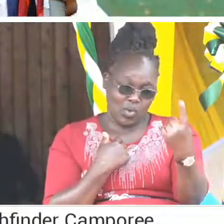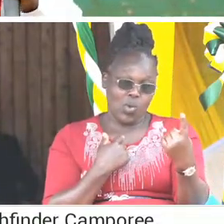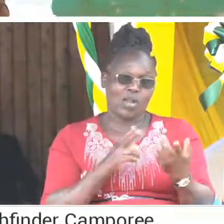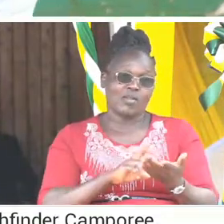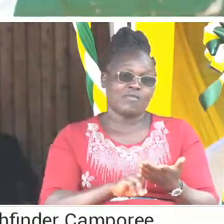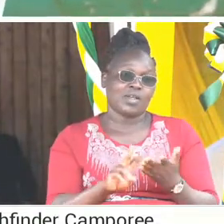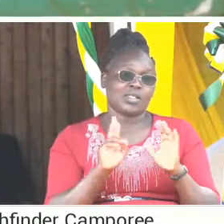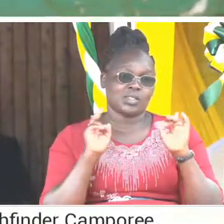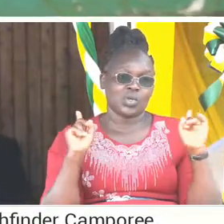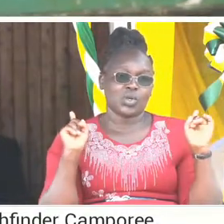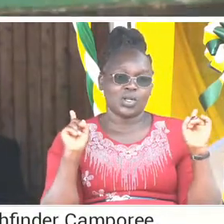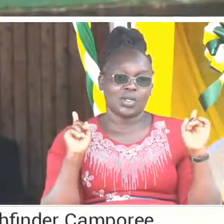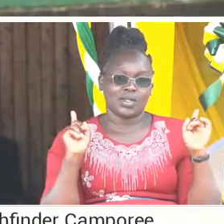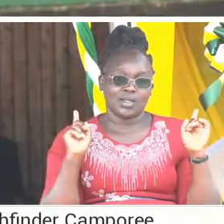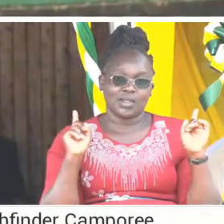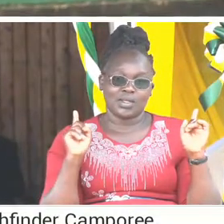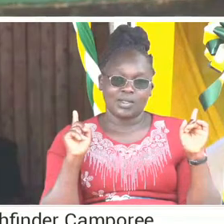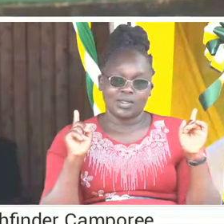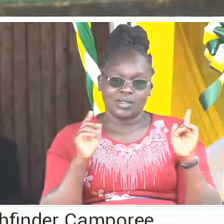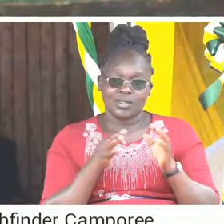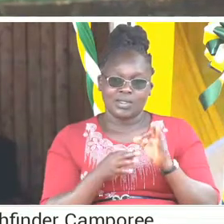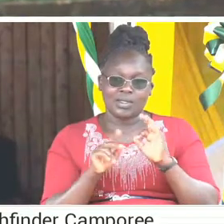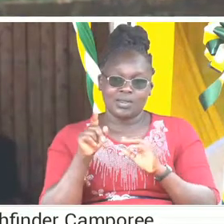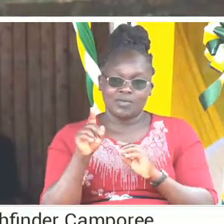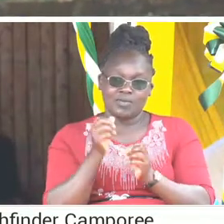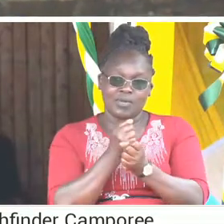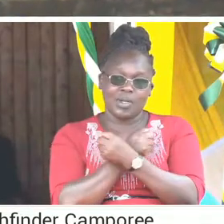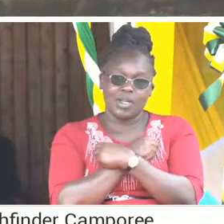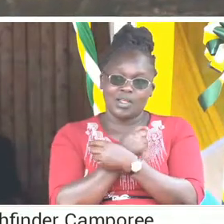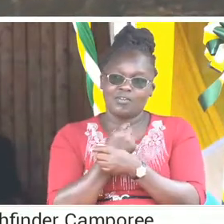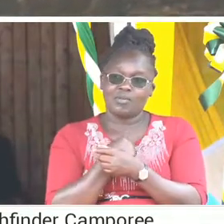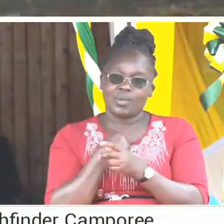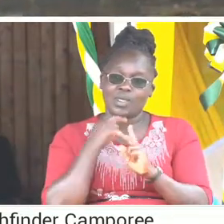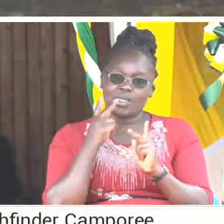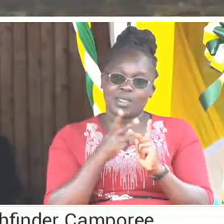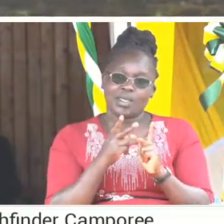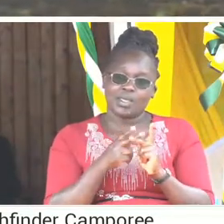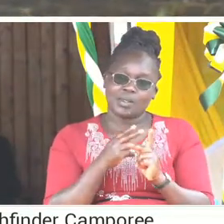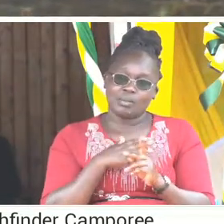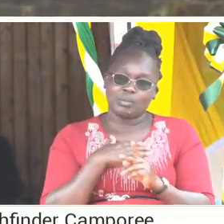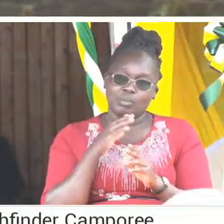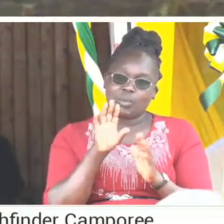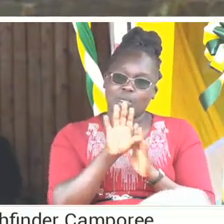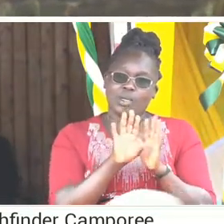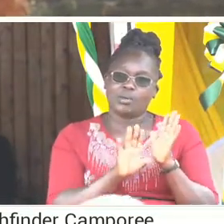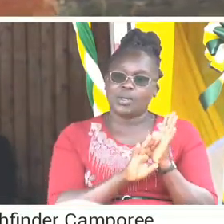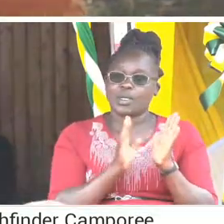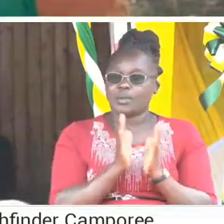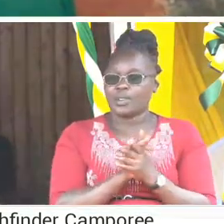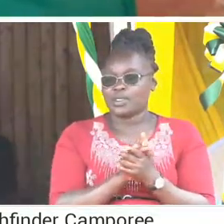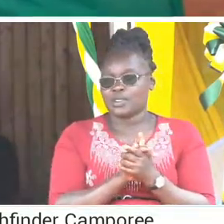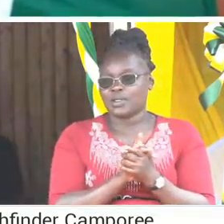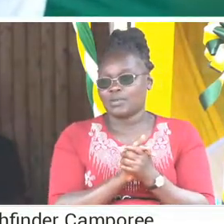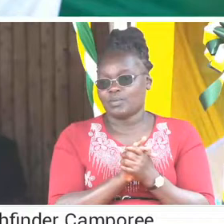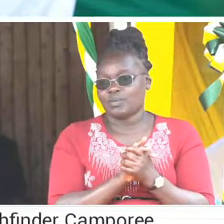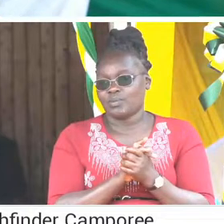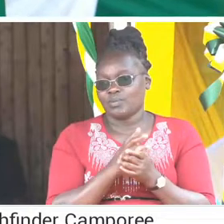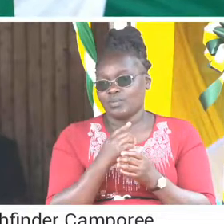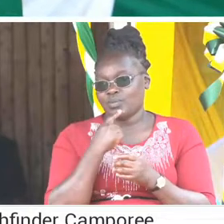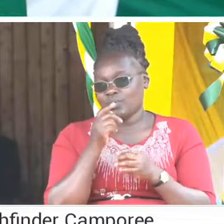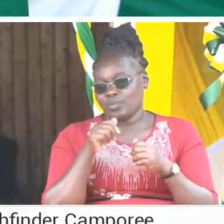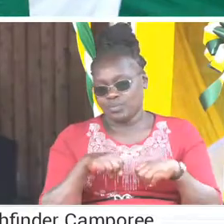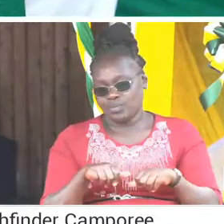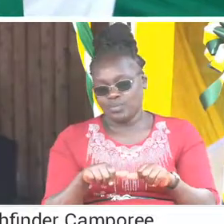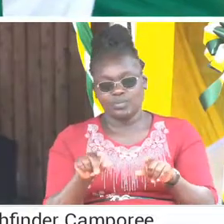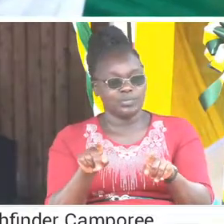John 14:15. If you love me, keep my commandments. Ukinipenda utazishika amri zangu. Akawa hivyo. Ndipo Jumapili